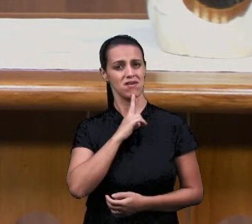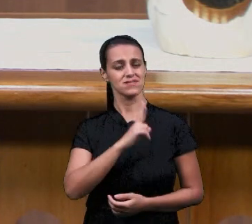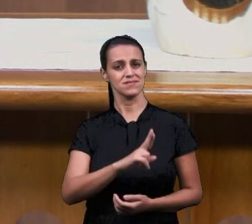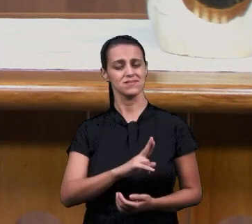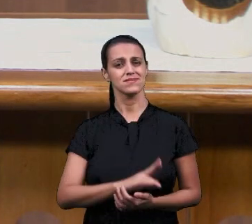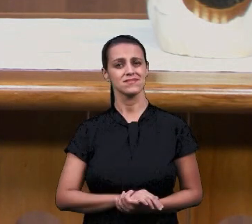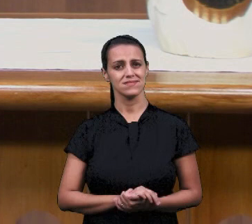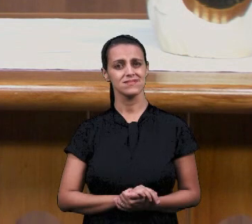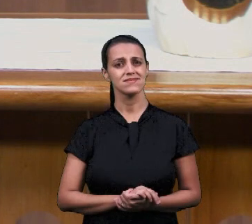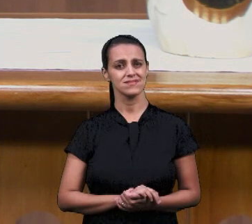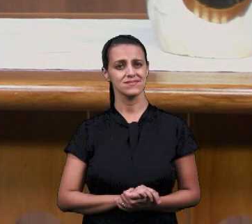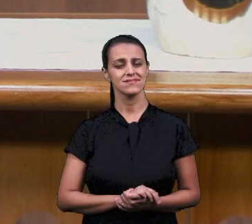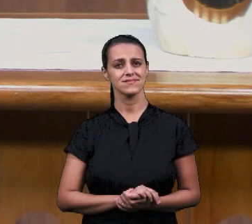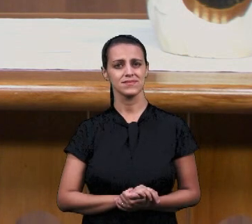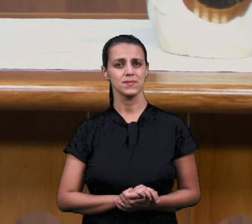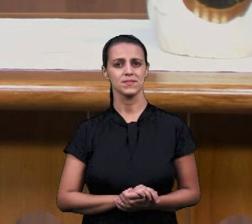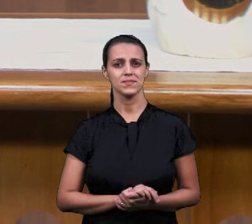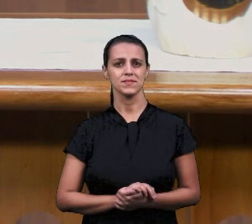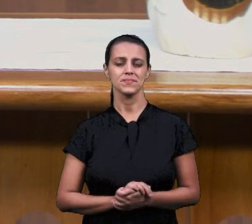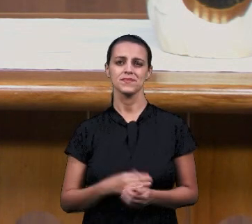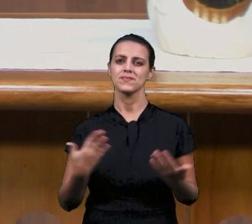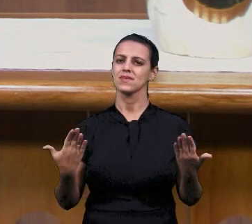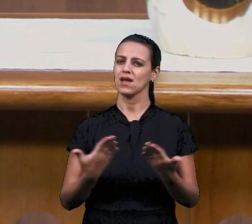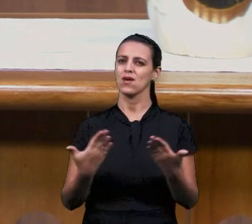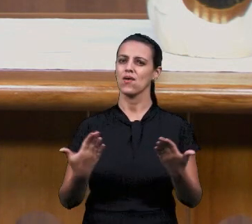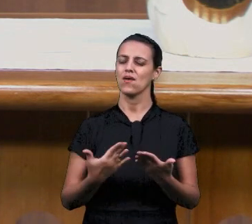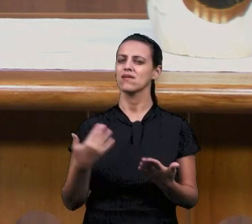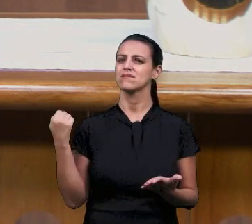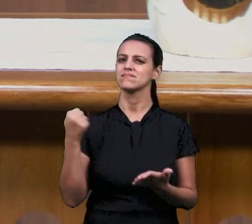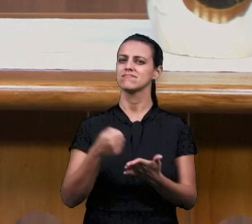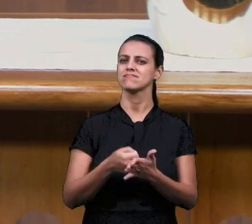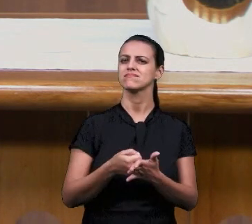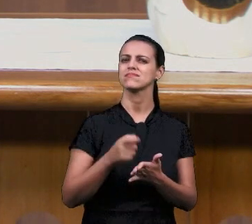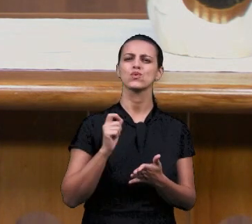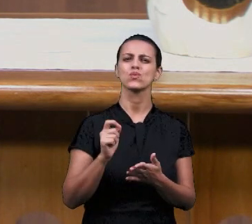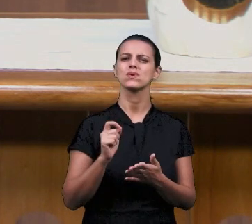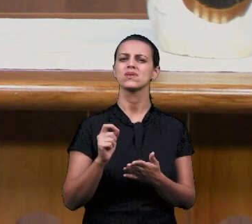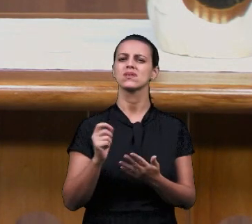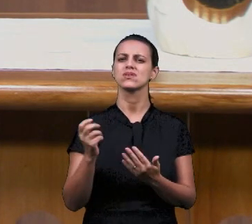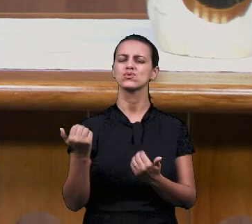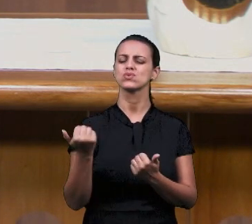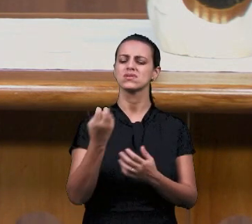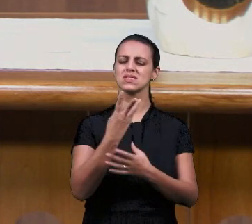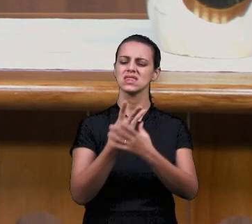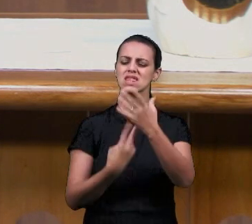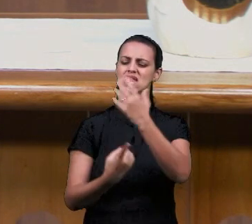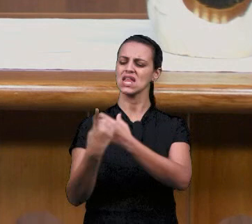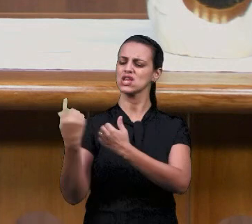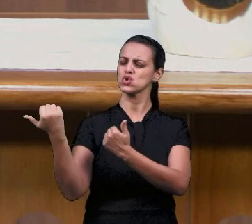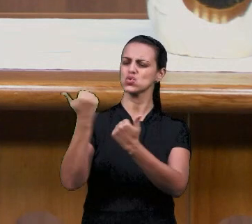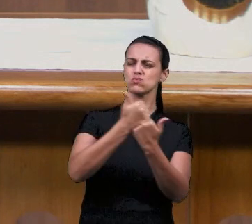didactique les réponses. Nous allons consolider la question de ce qui a été le remplacement de la Trinité